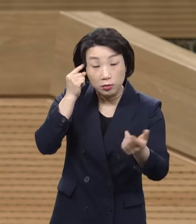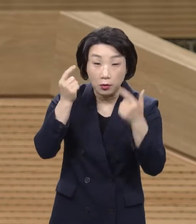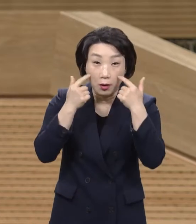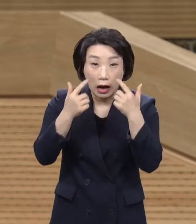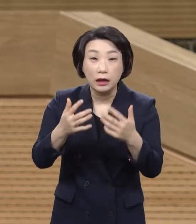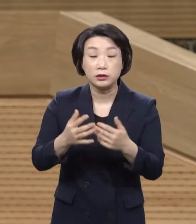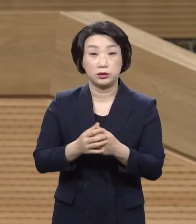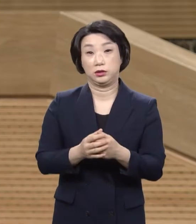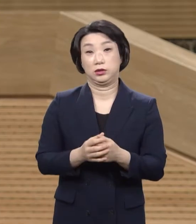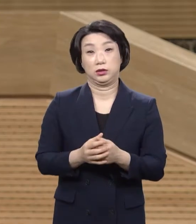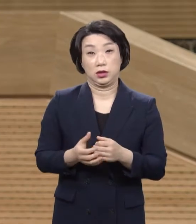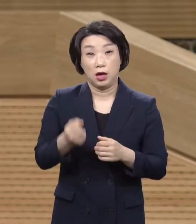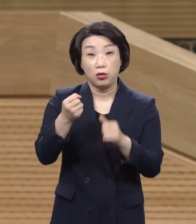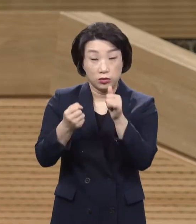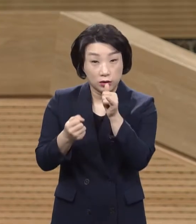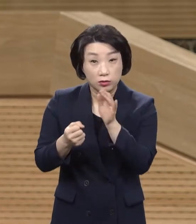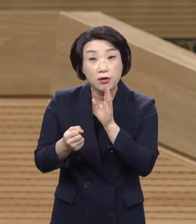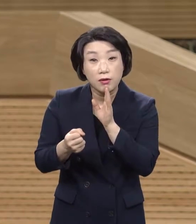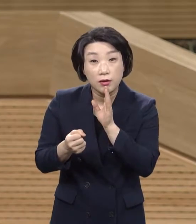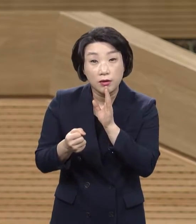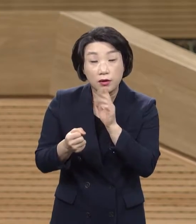반드시 뒷받침하면서